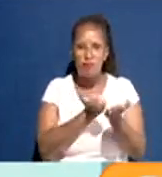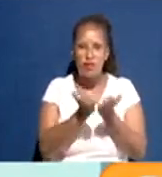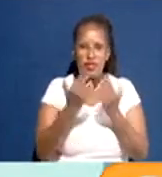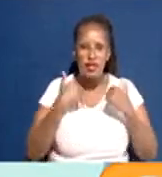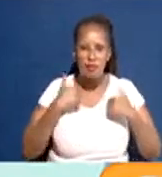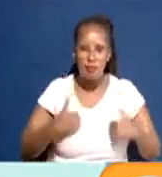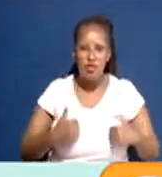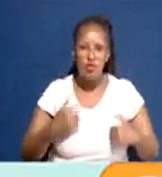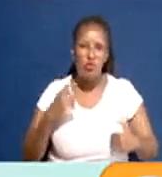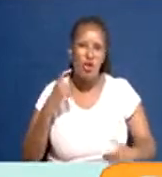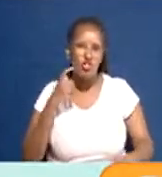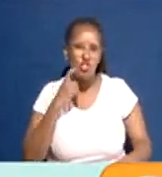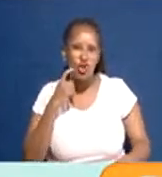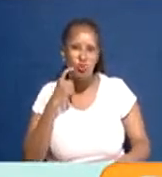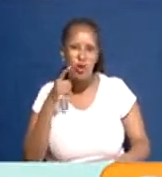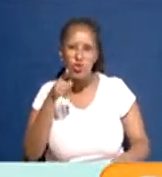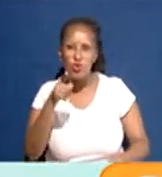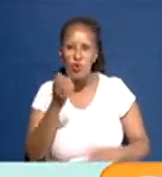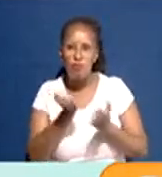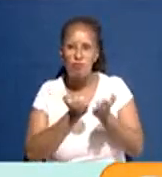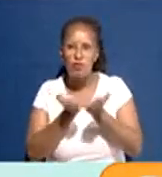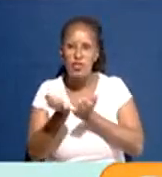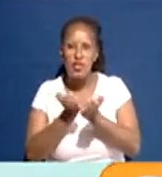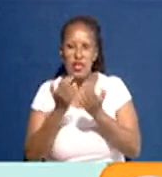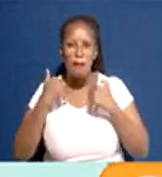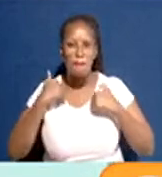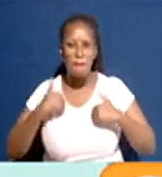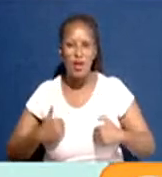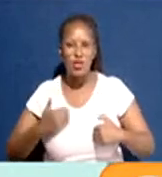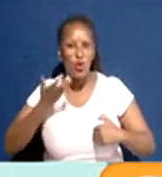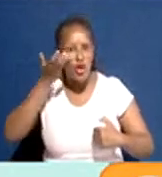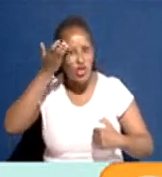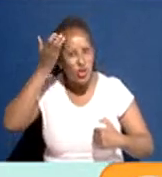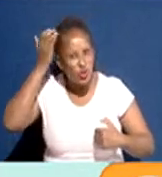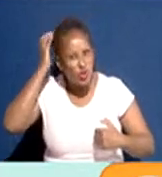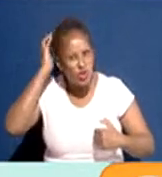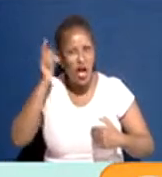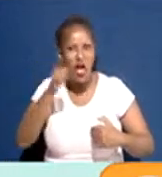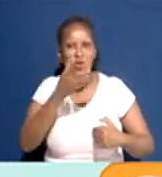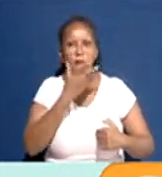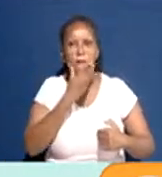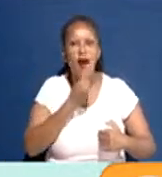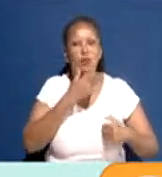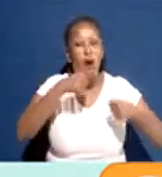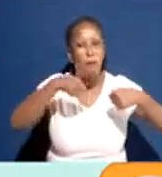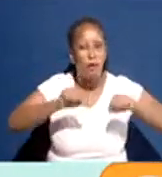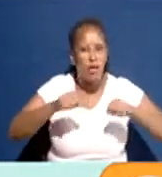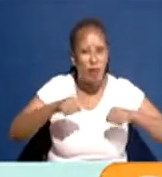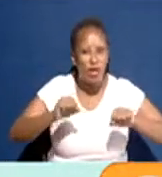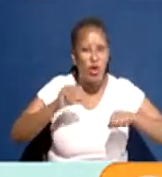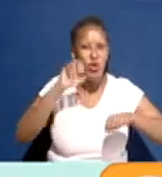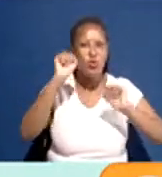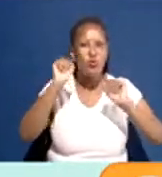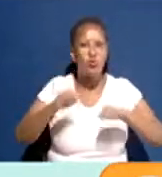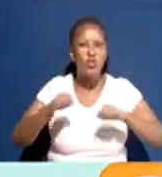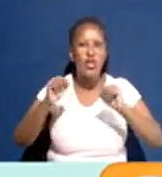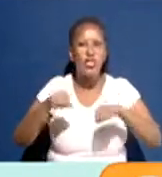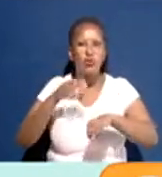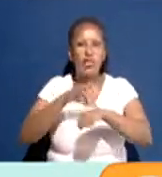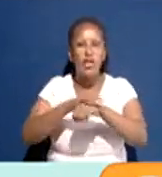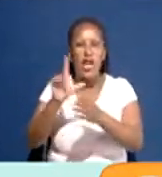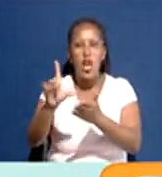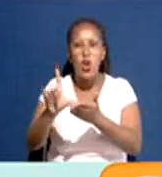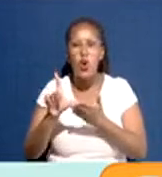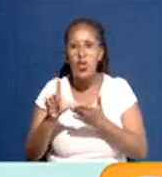wa kiosk, wewe mfanyibiashara wa kinyosi na wewe jamaa wa bodaboda unaweza kukopa